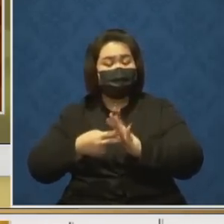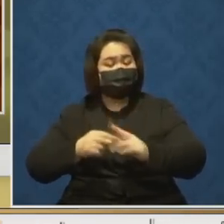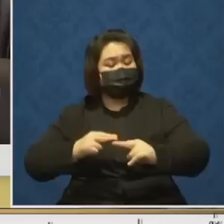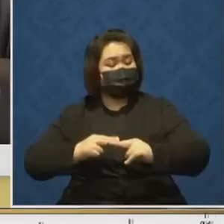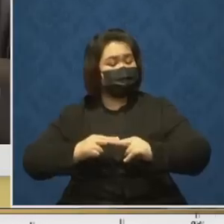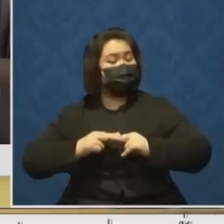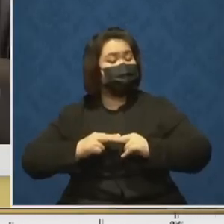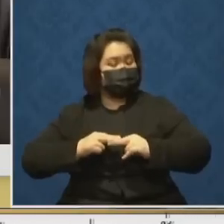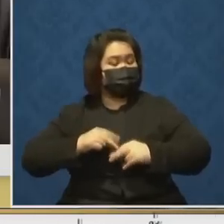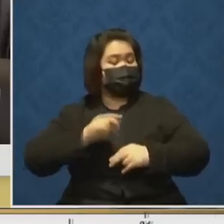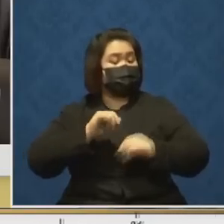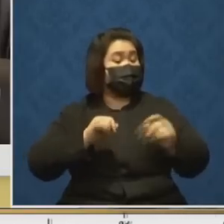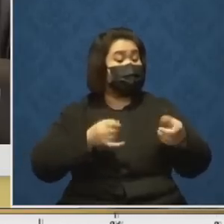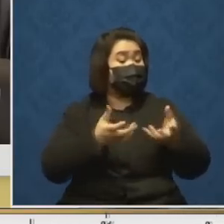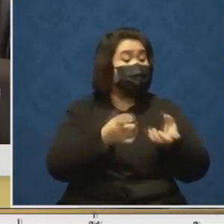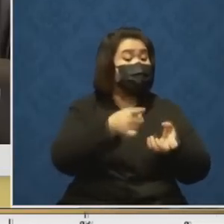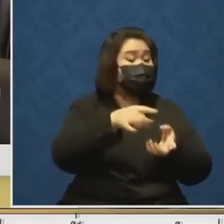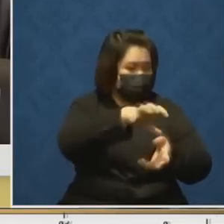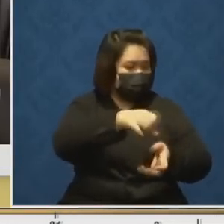คนอื่นมาเปนของตัวเอง